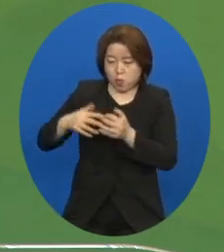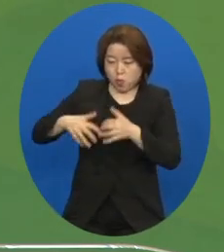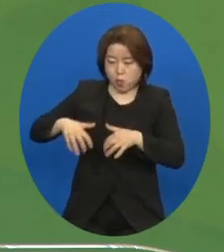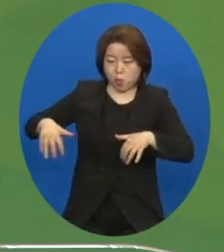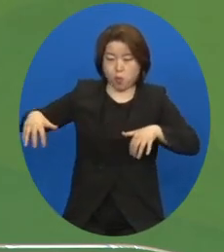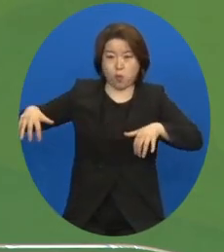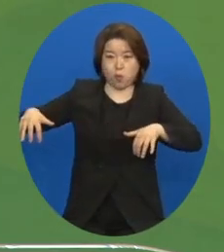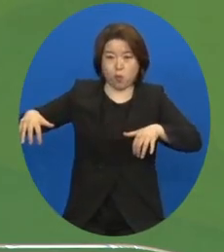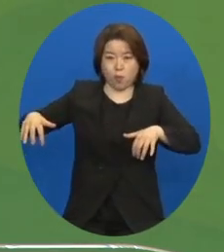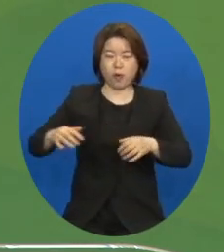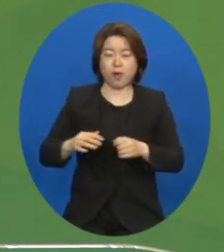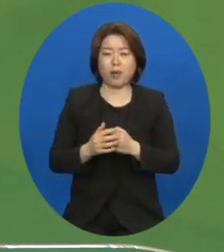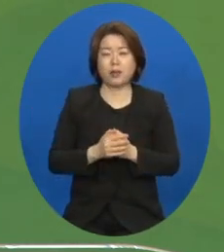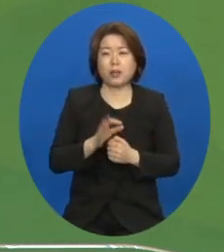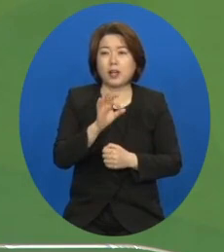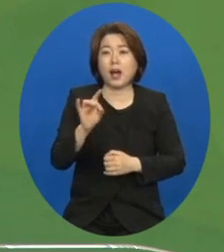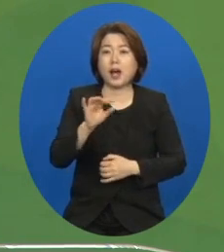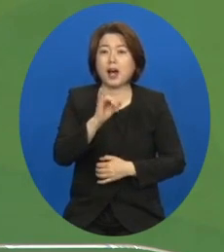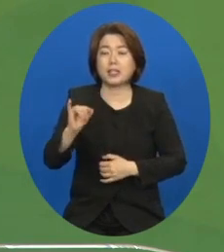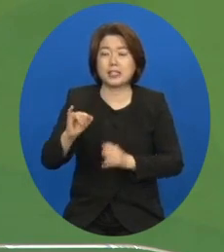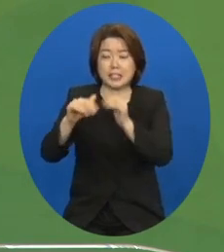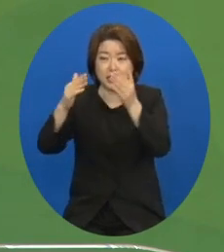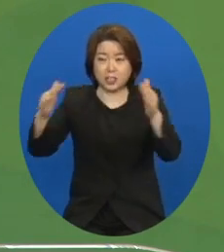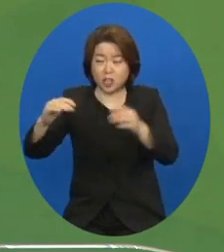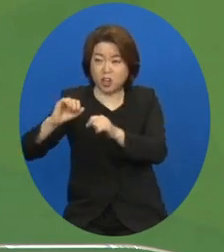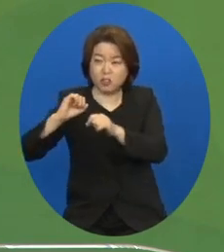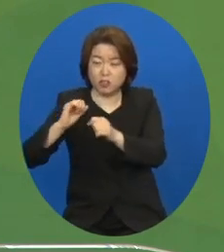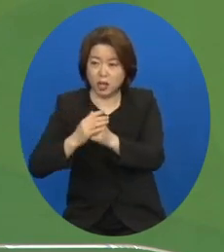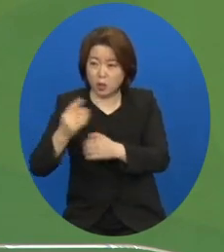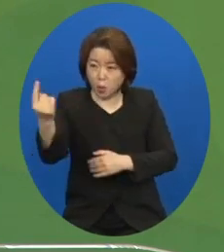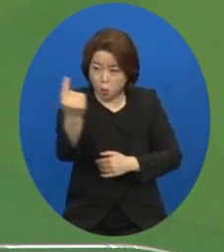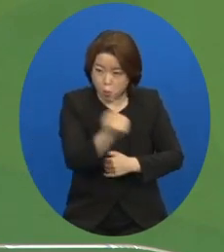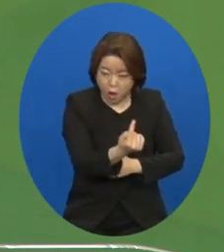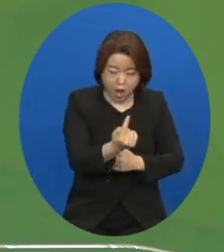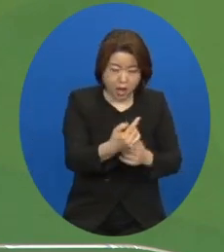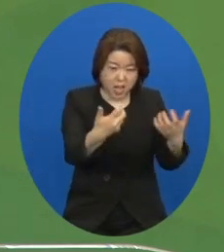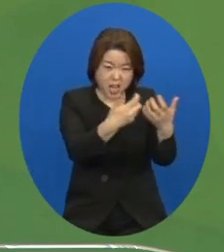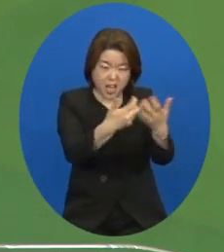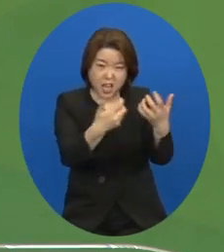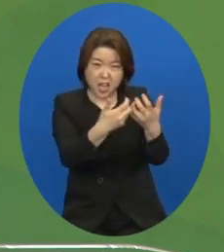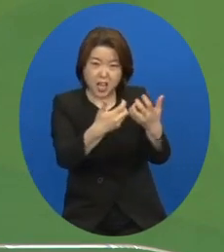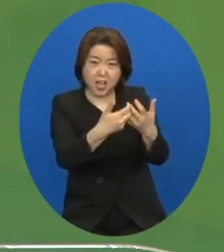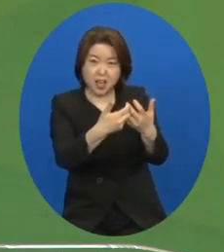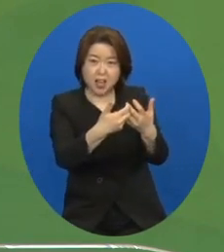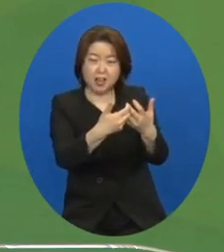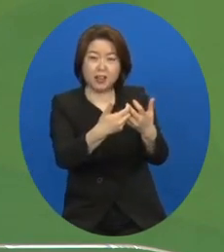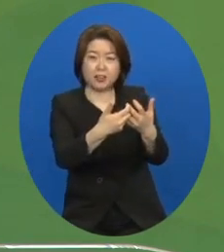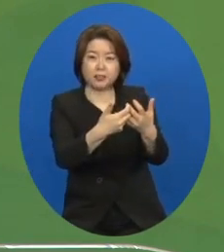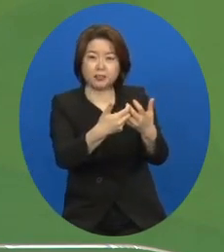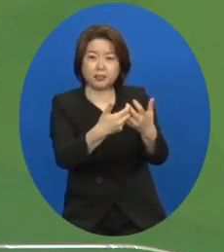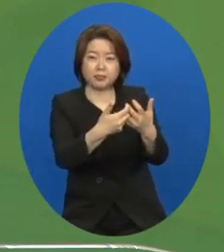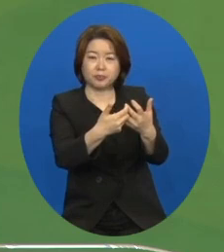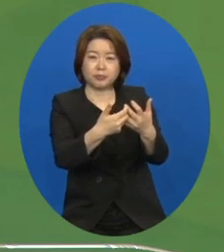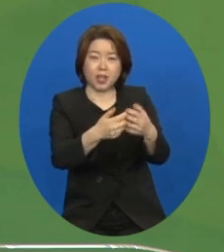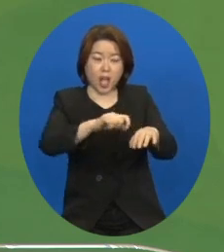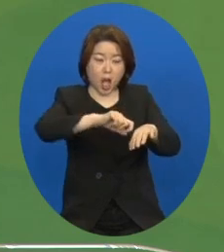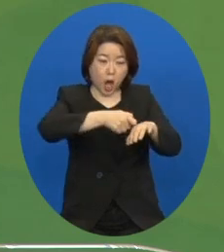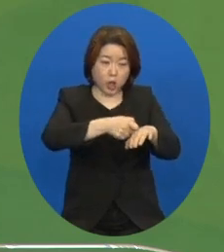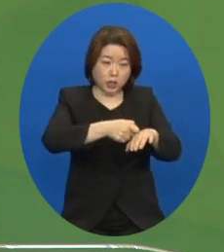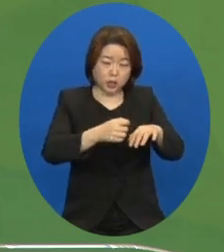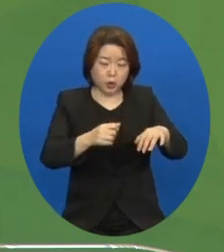내 아이성 군사들이 나와서 싸움이 시작이 됐는데 일부러 패배한